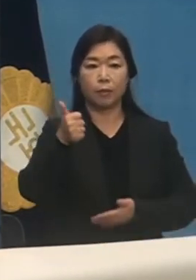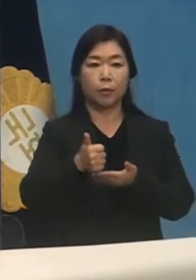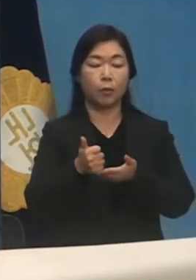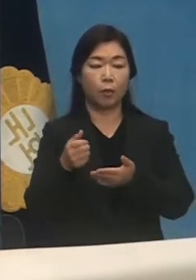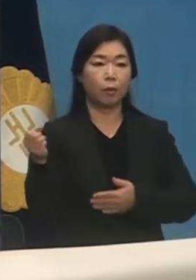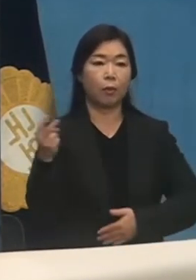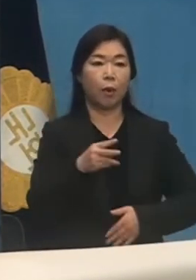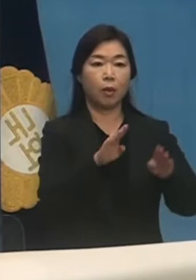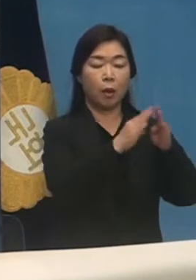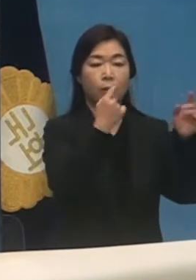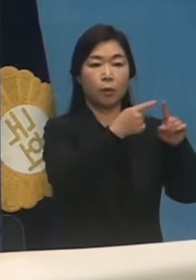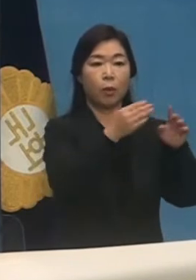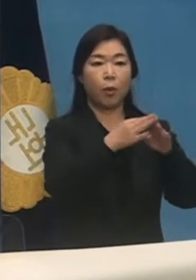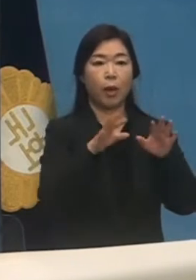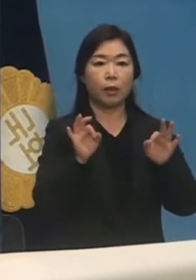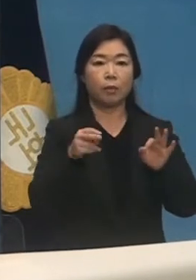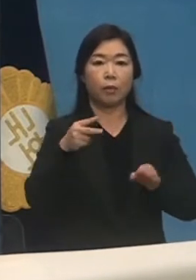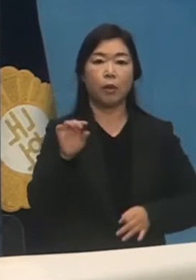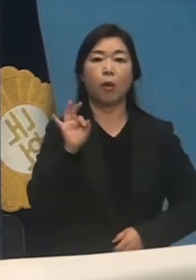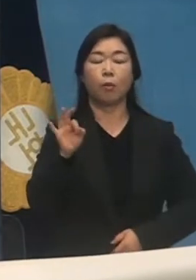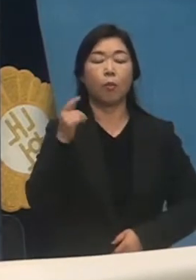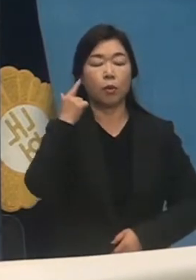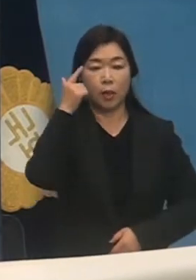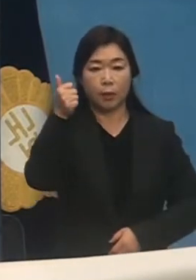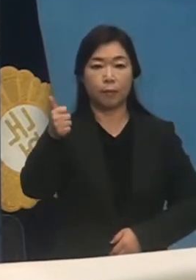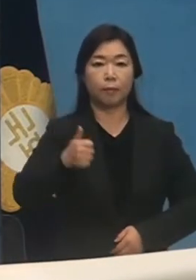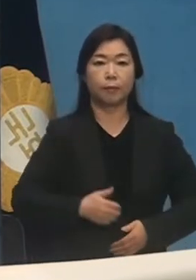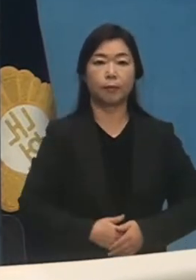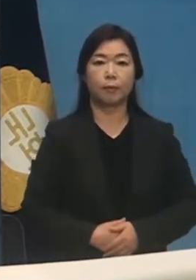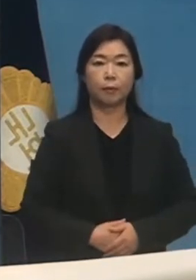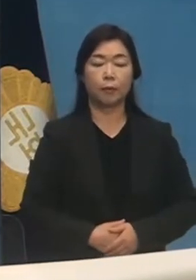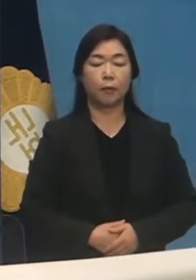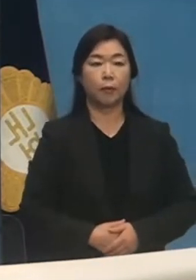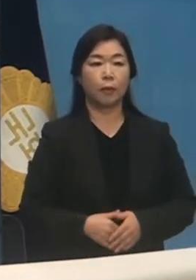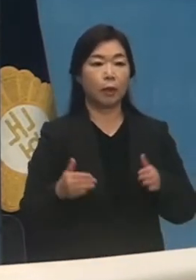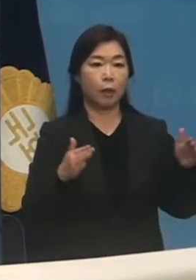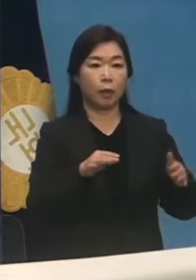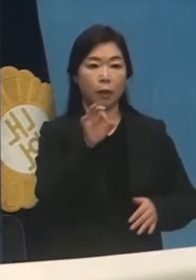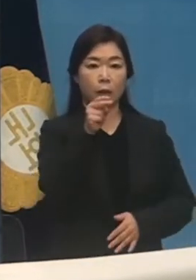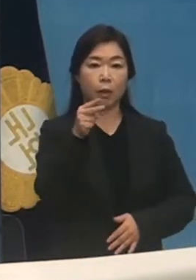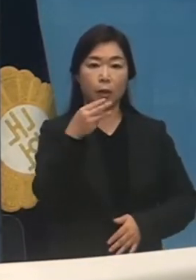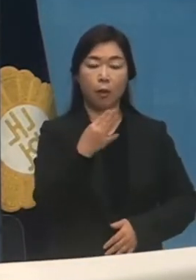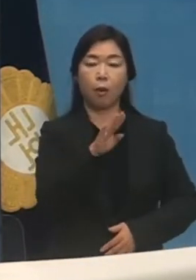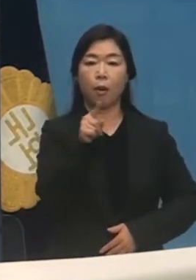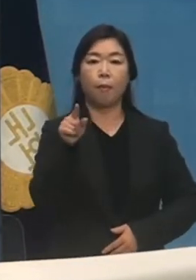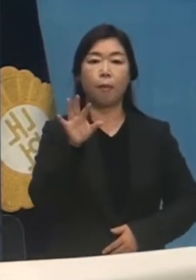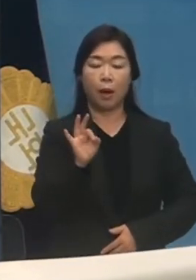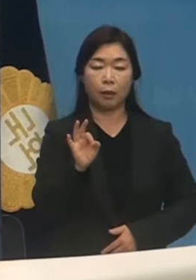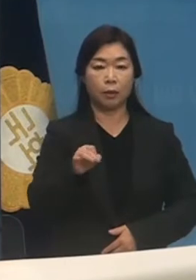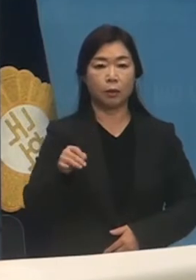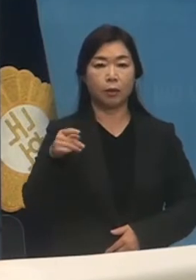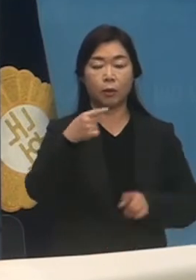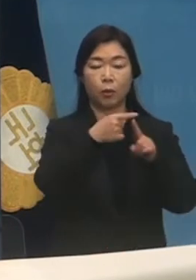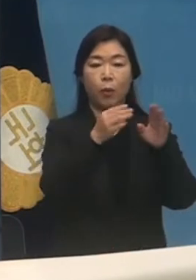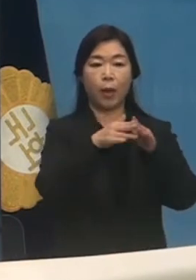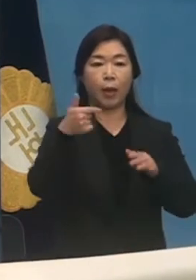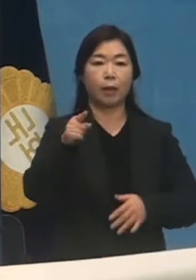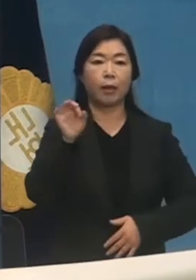다음은 열매교회 김성근 목사님. 다음은 열방교회 강성기